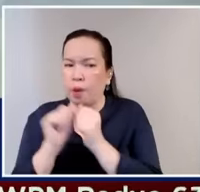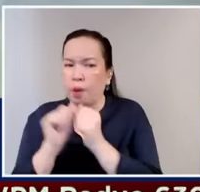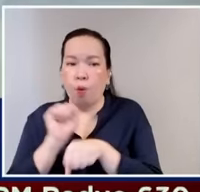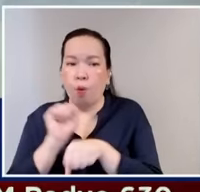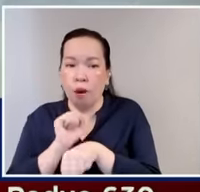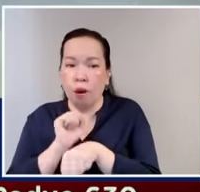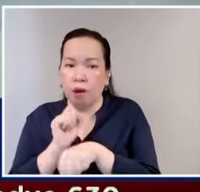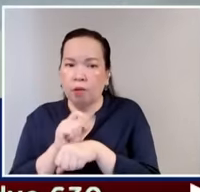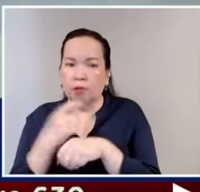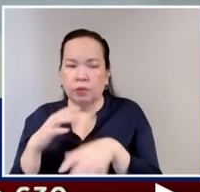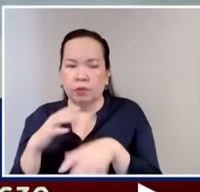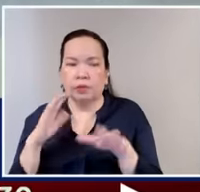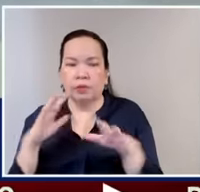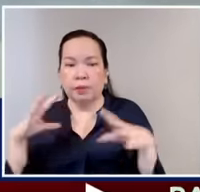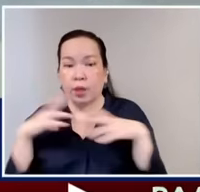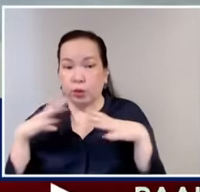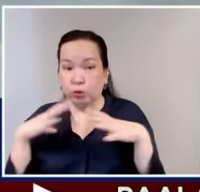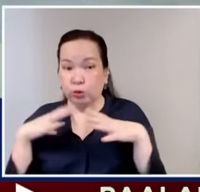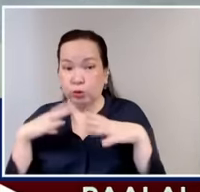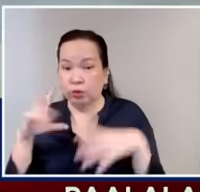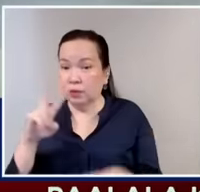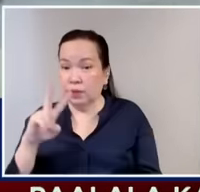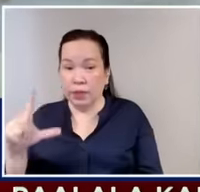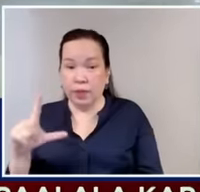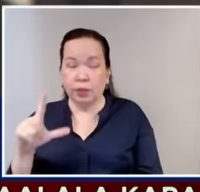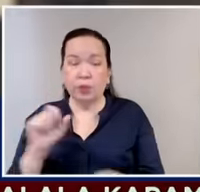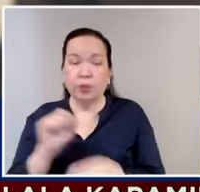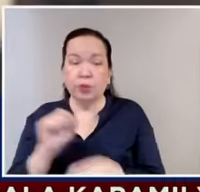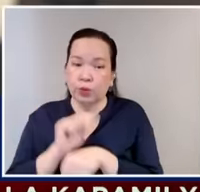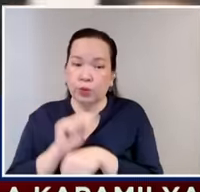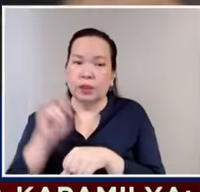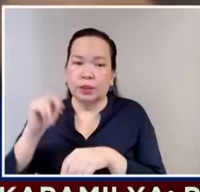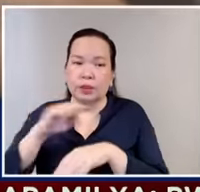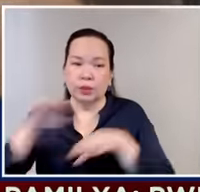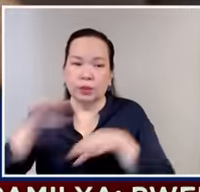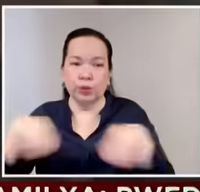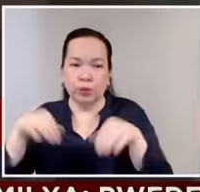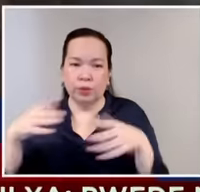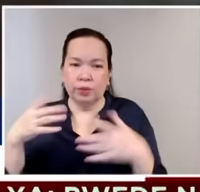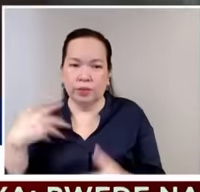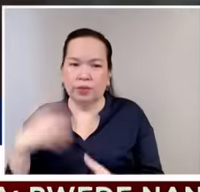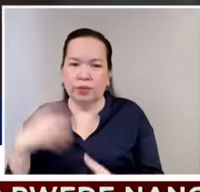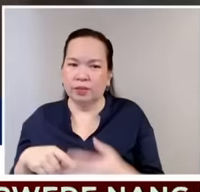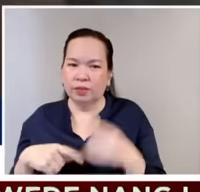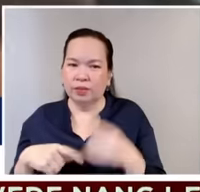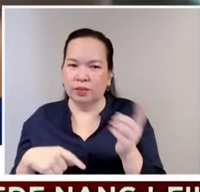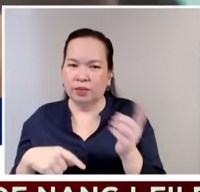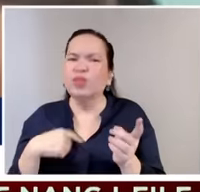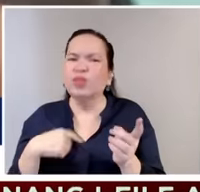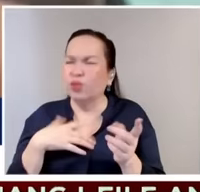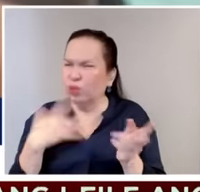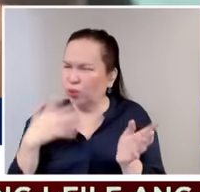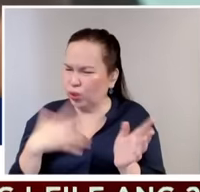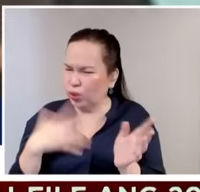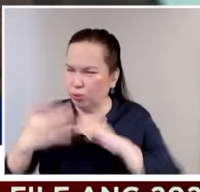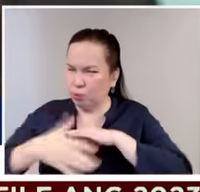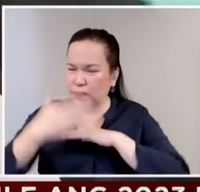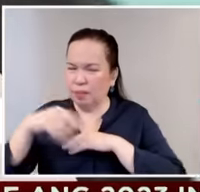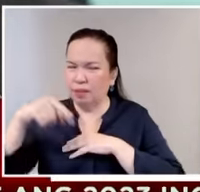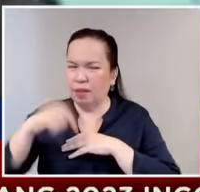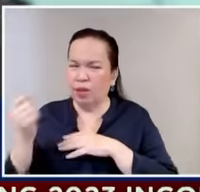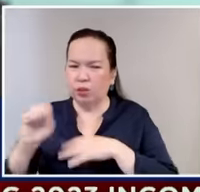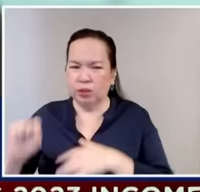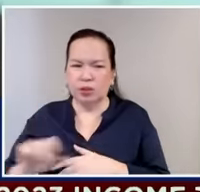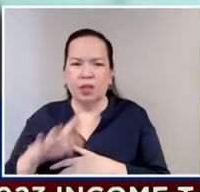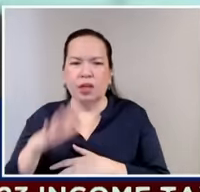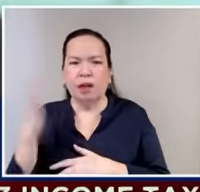trabaho para makapunta sa beach ngayong Semana Santa. Parang feeling namin nasa Siargao na kami. Grabe ang